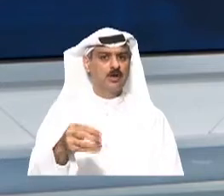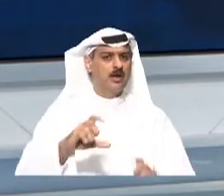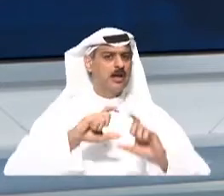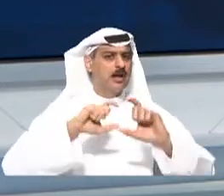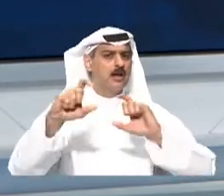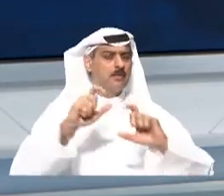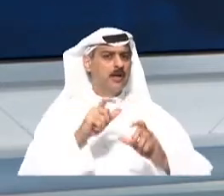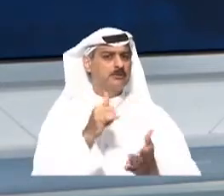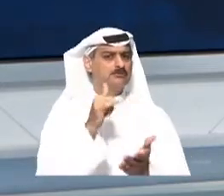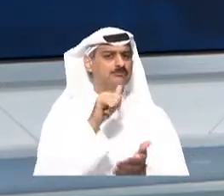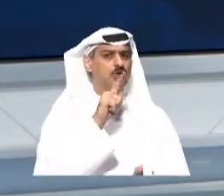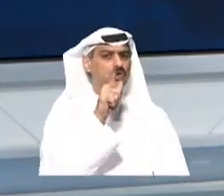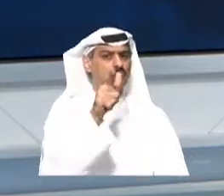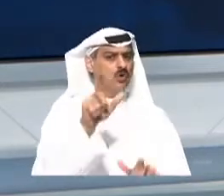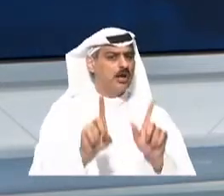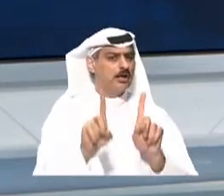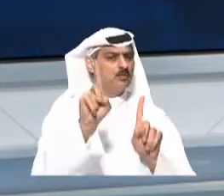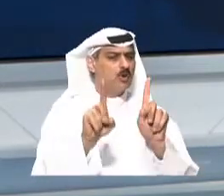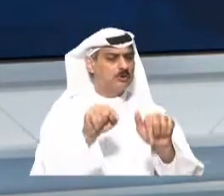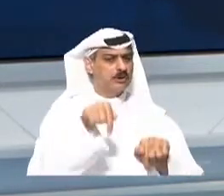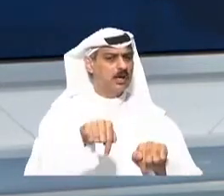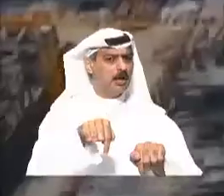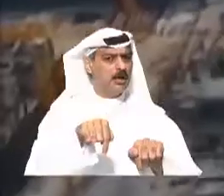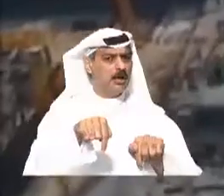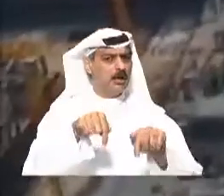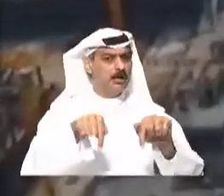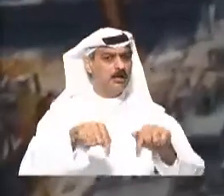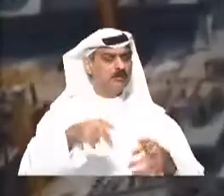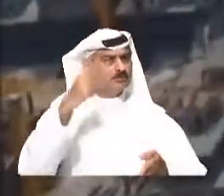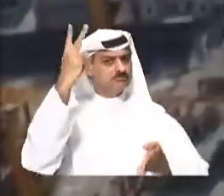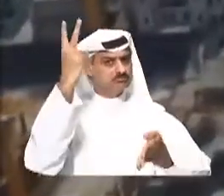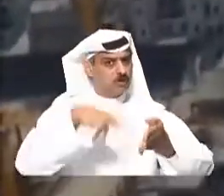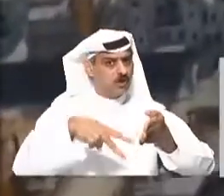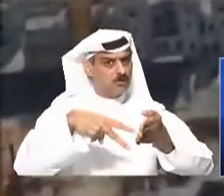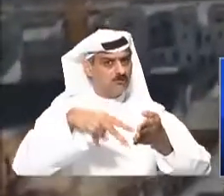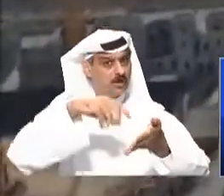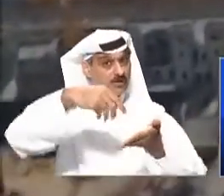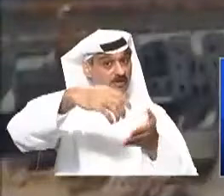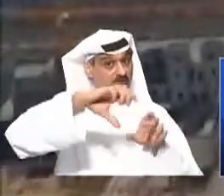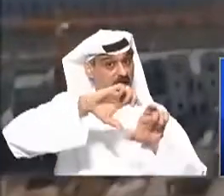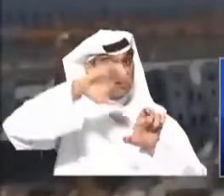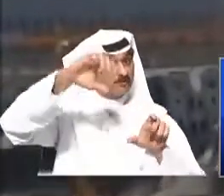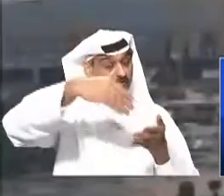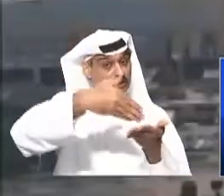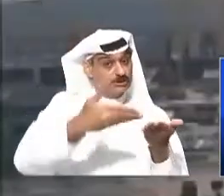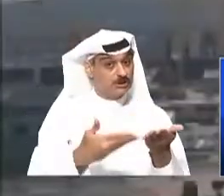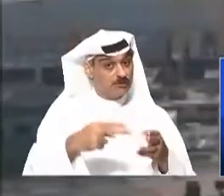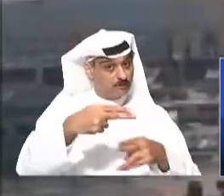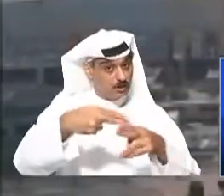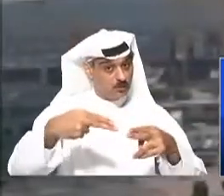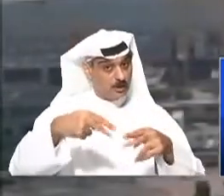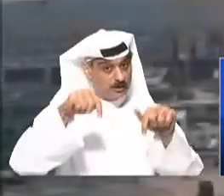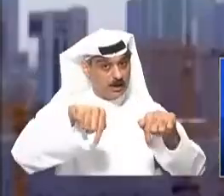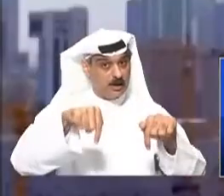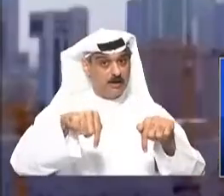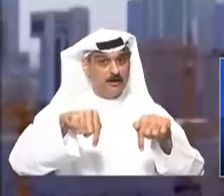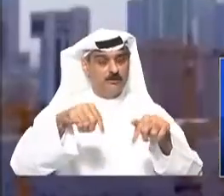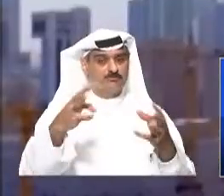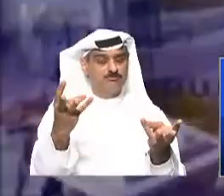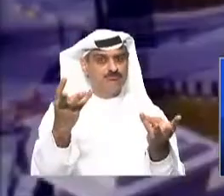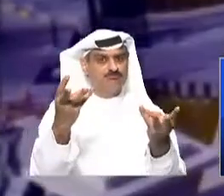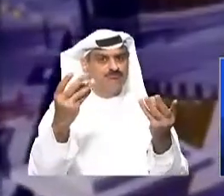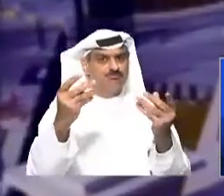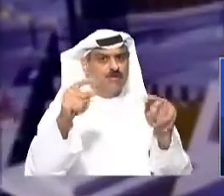بيان لبورصة الكويت إنه في حال تقرر طرح هذه الصكوك في دولة الكويت فإنه سيتم إعداد